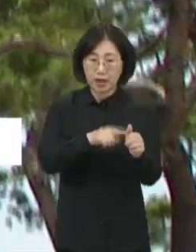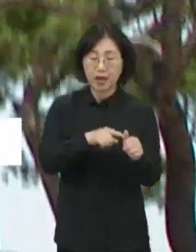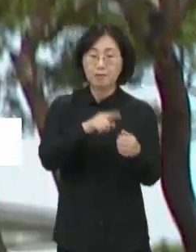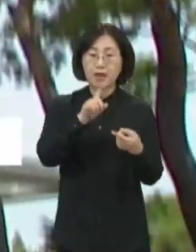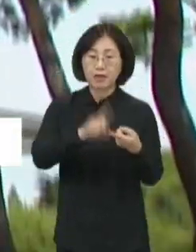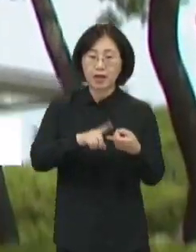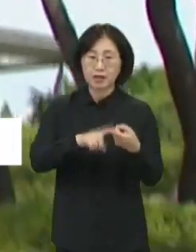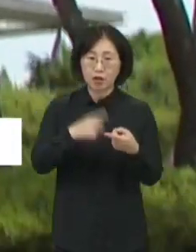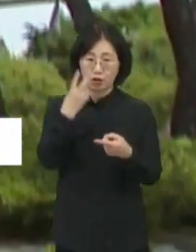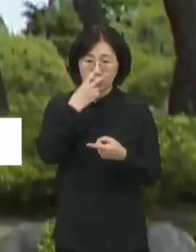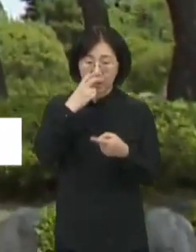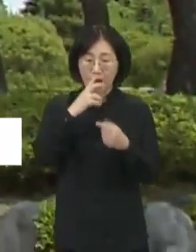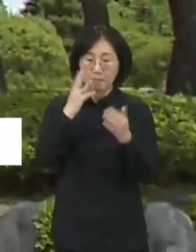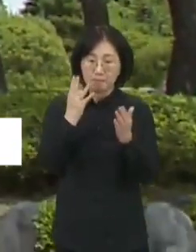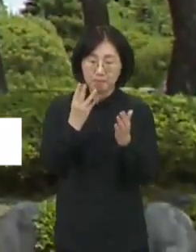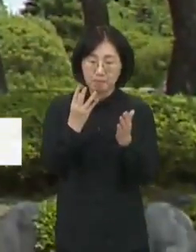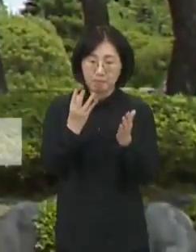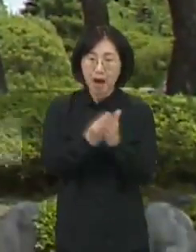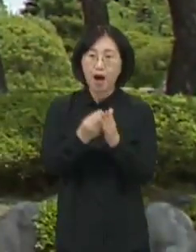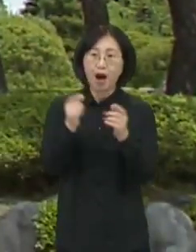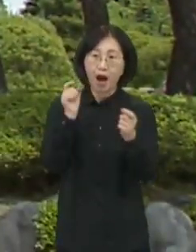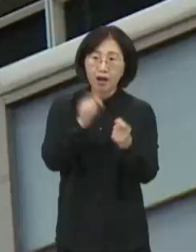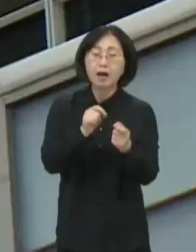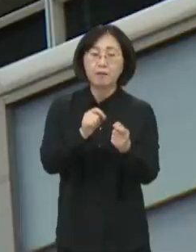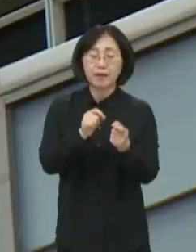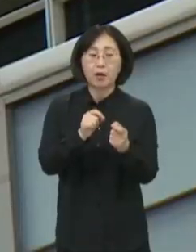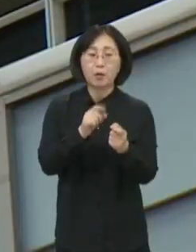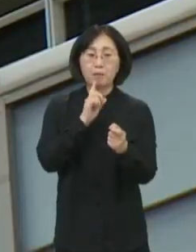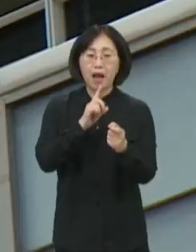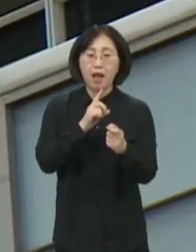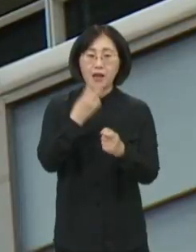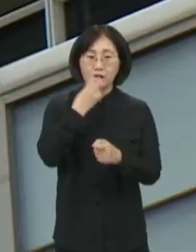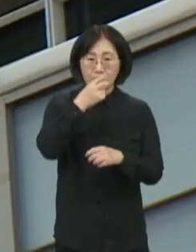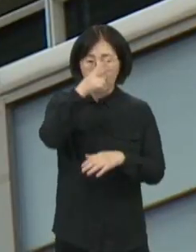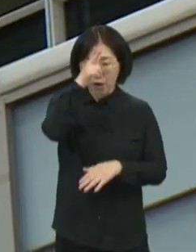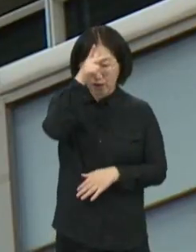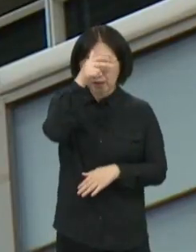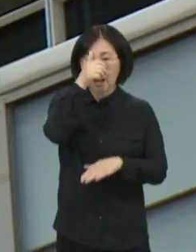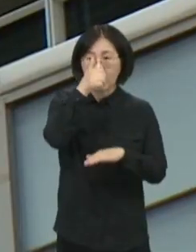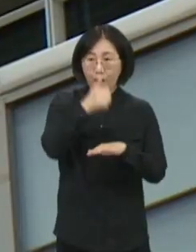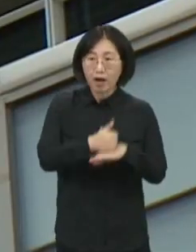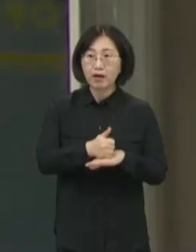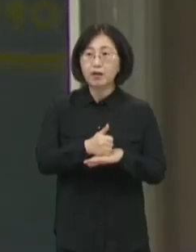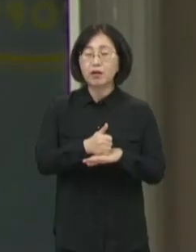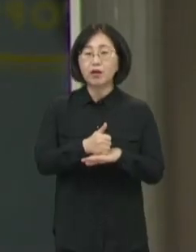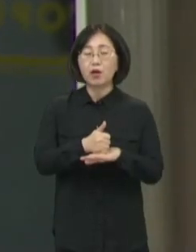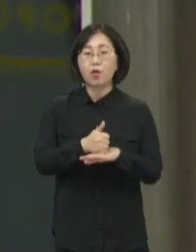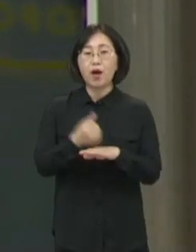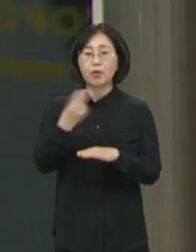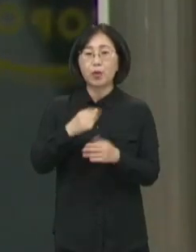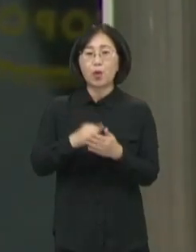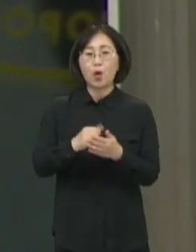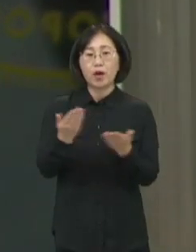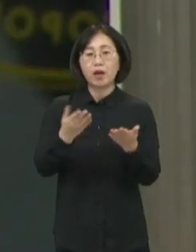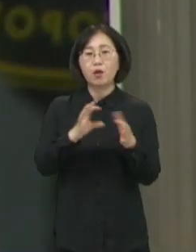있다고 밝힌 가운데 순직처리 여부와 경찰 수사 결과의 관심이 쏠리고 있습니다 TJB 김철진